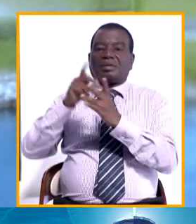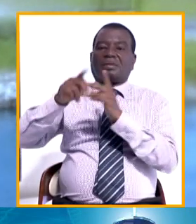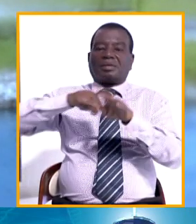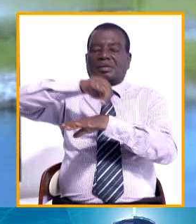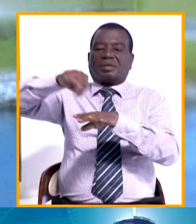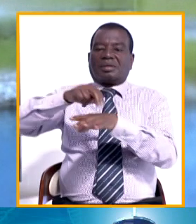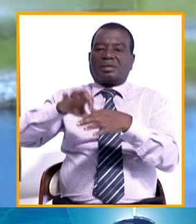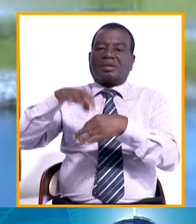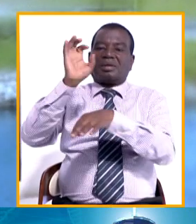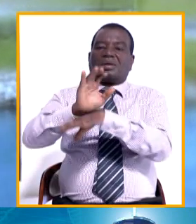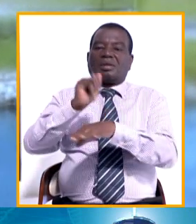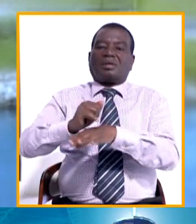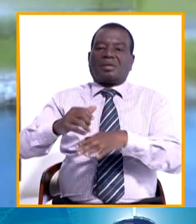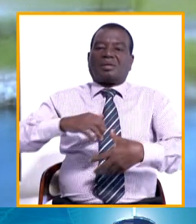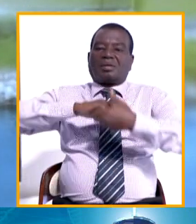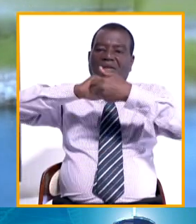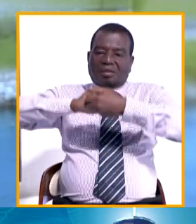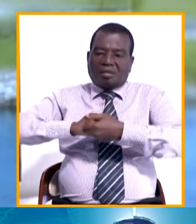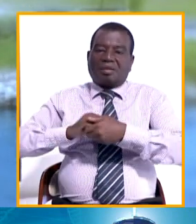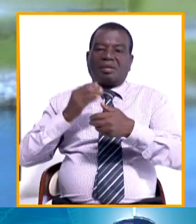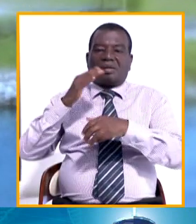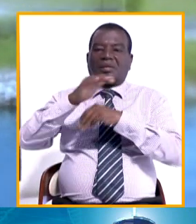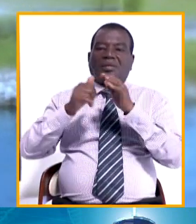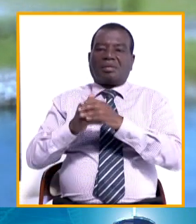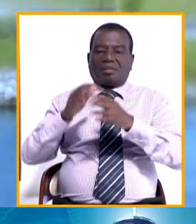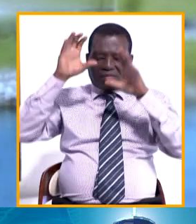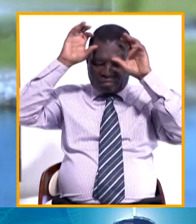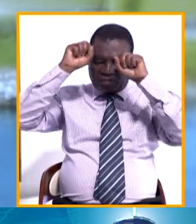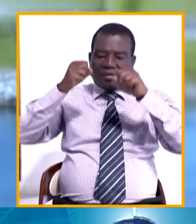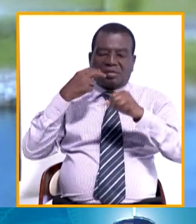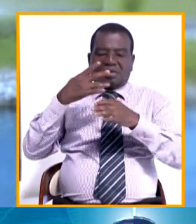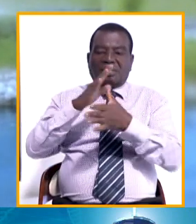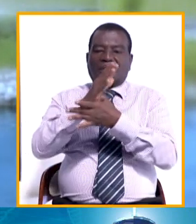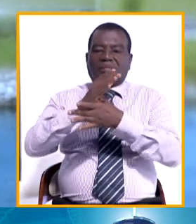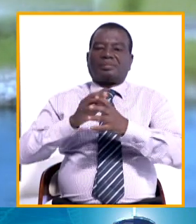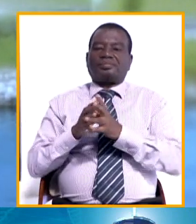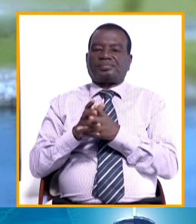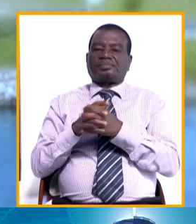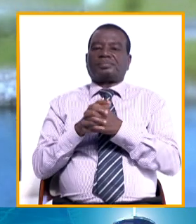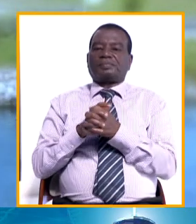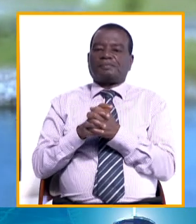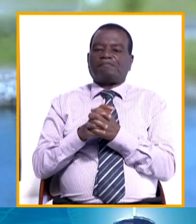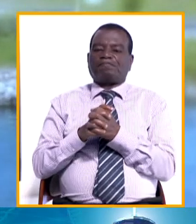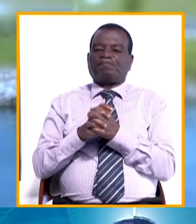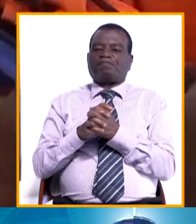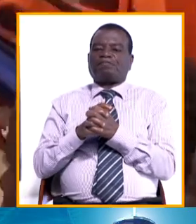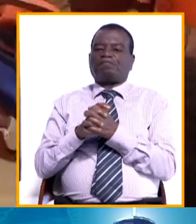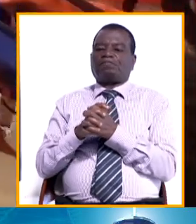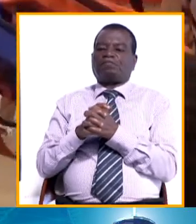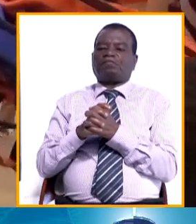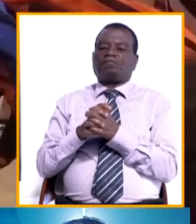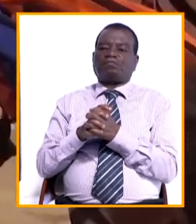de Côte d'Ivoire solidaire, projet prôné par le chef de l'État. Depuis Niakara, le reportage de Kader Sogodogo.